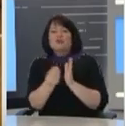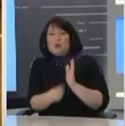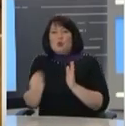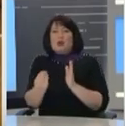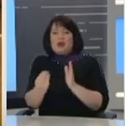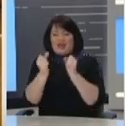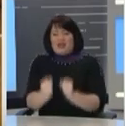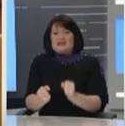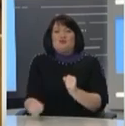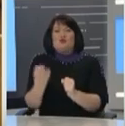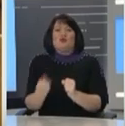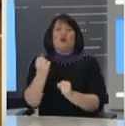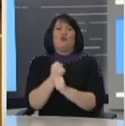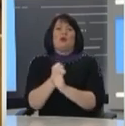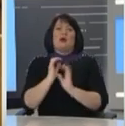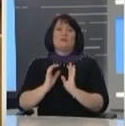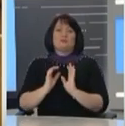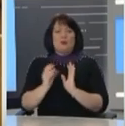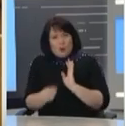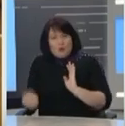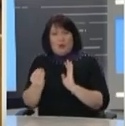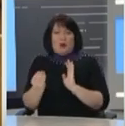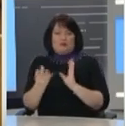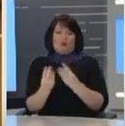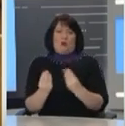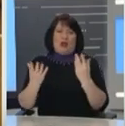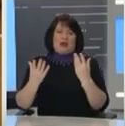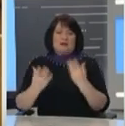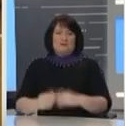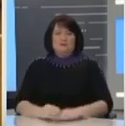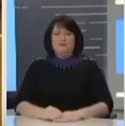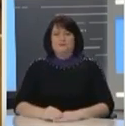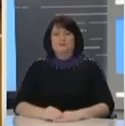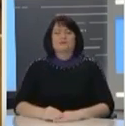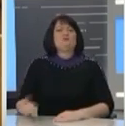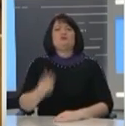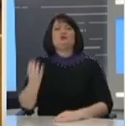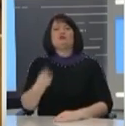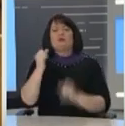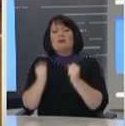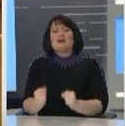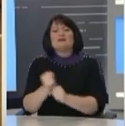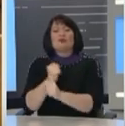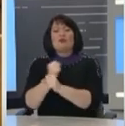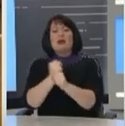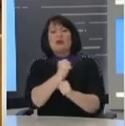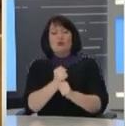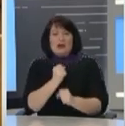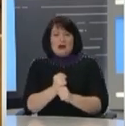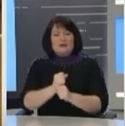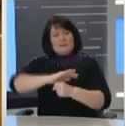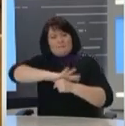περισσότερες και δημιουργούνται και εκεί η πλειονότητα των νέων θέσεων εργασίας είναι σε θέσεις